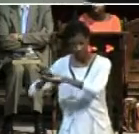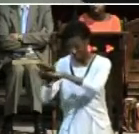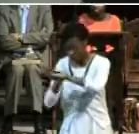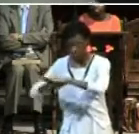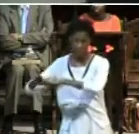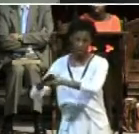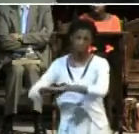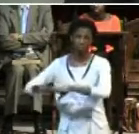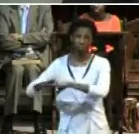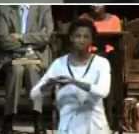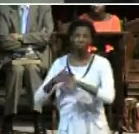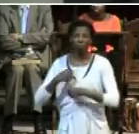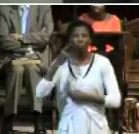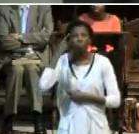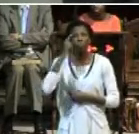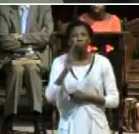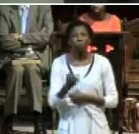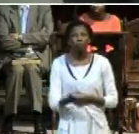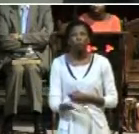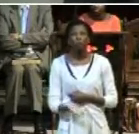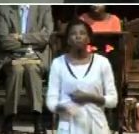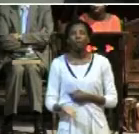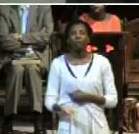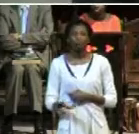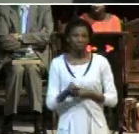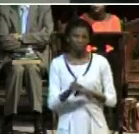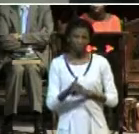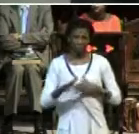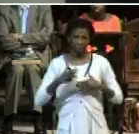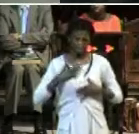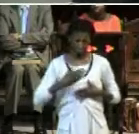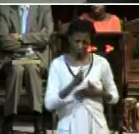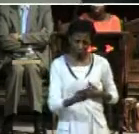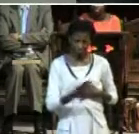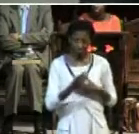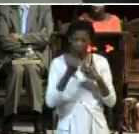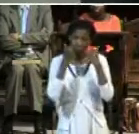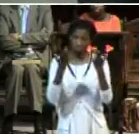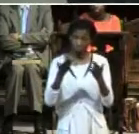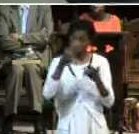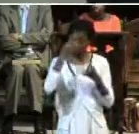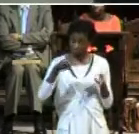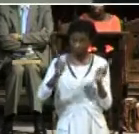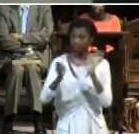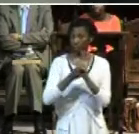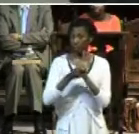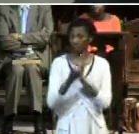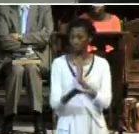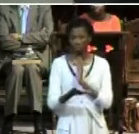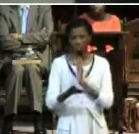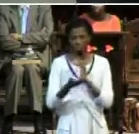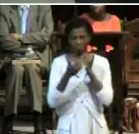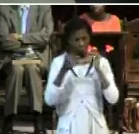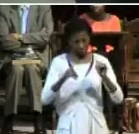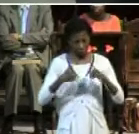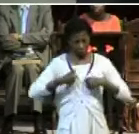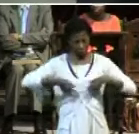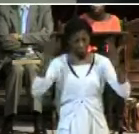C'est impensable. C'est honteux de faire un truc comme ça, à cette époque. Et elle n'hésite pas à le